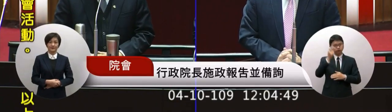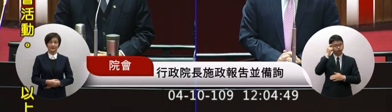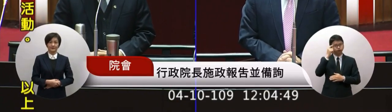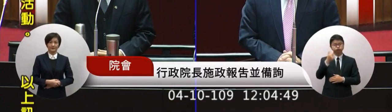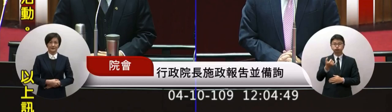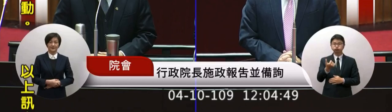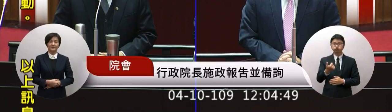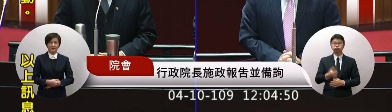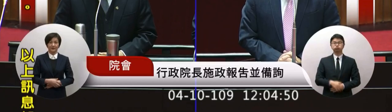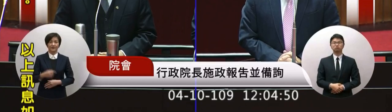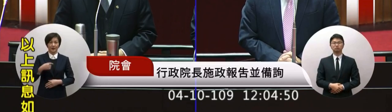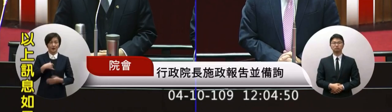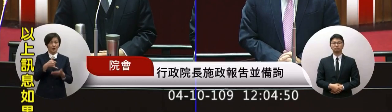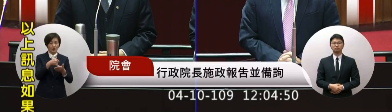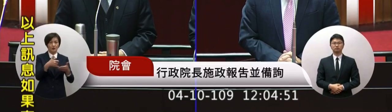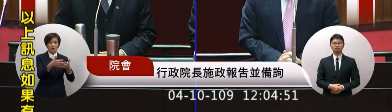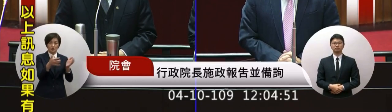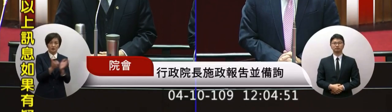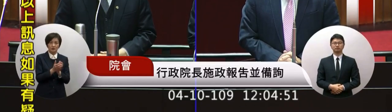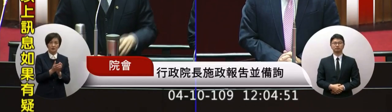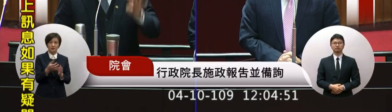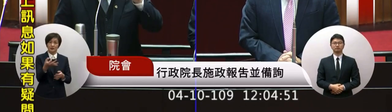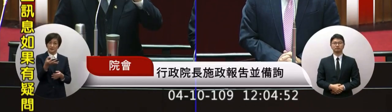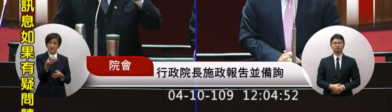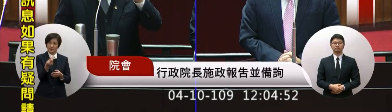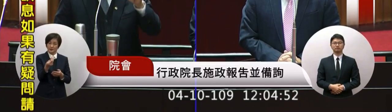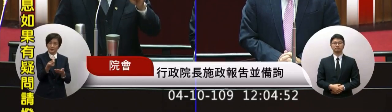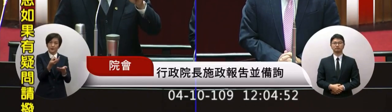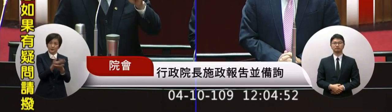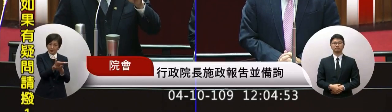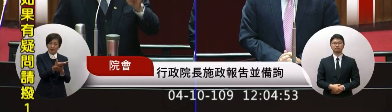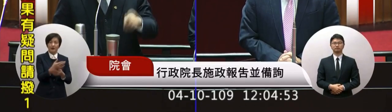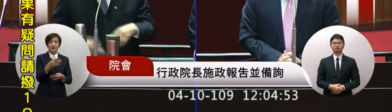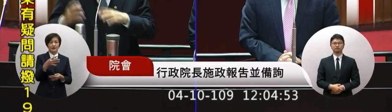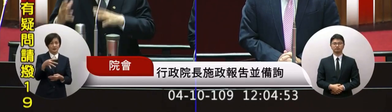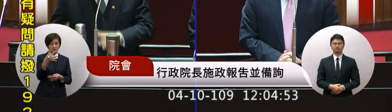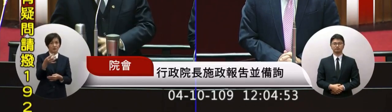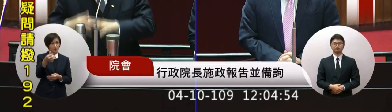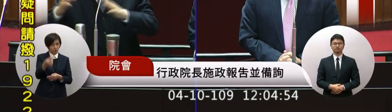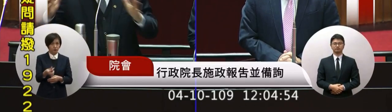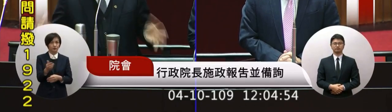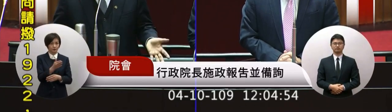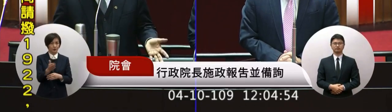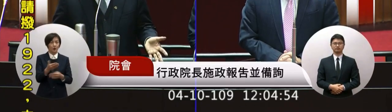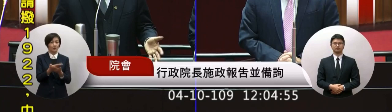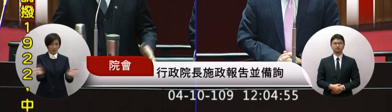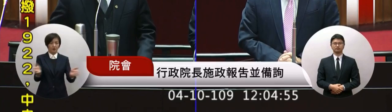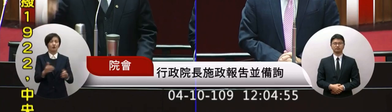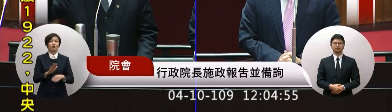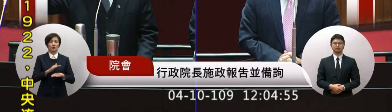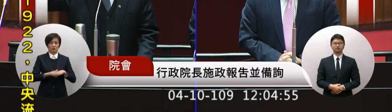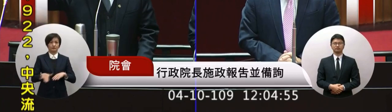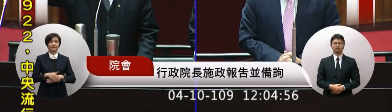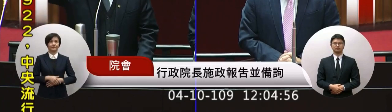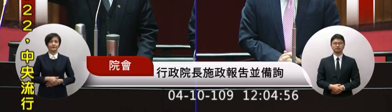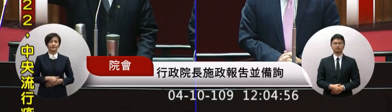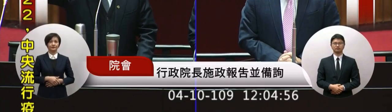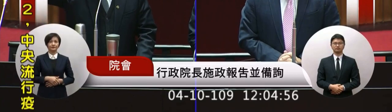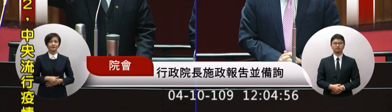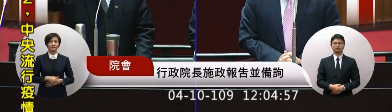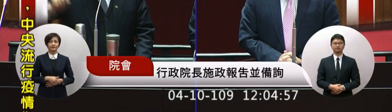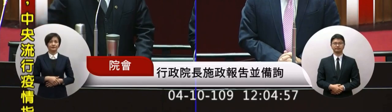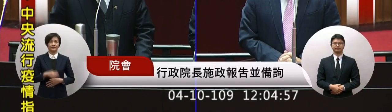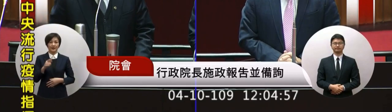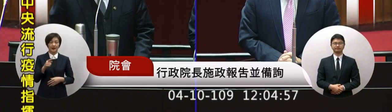看法？ 我们弱势已经有发现金达400亿，我们整个发现金比当